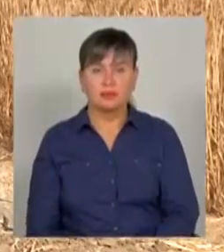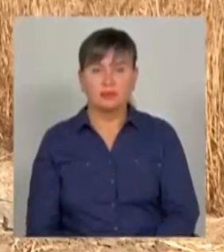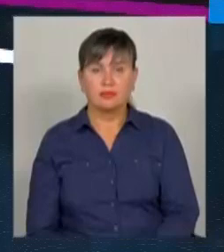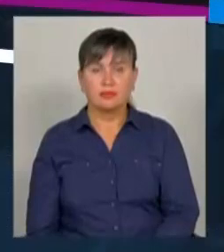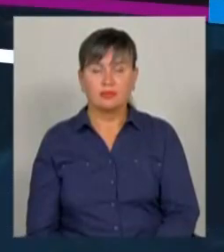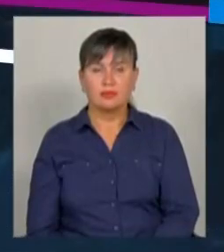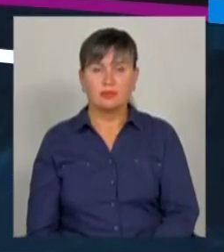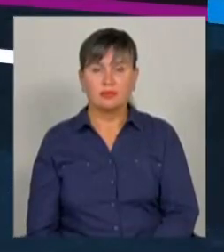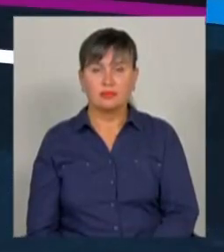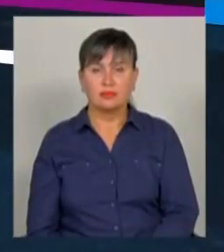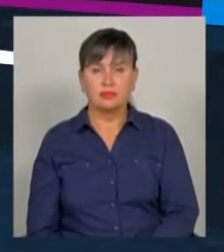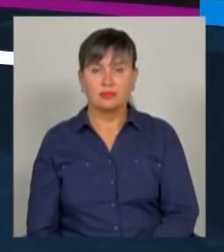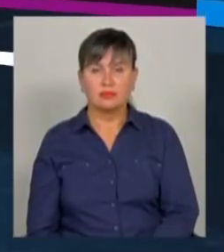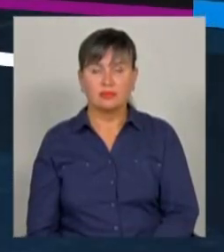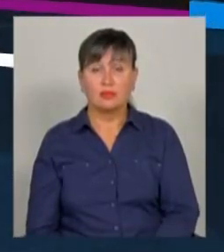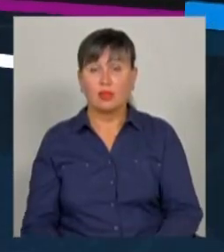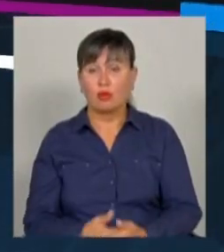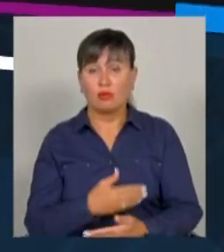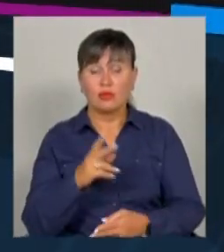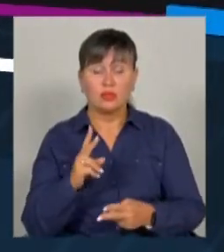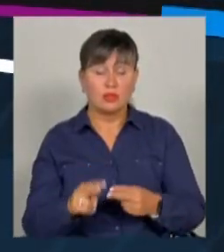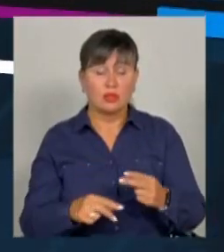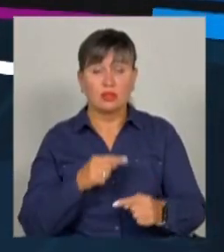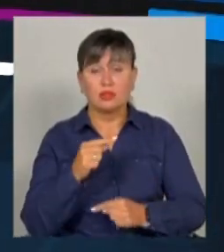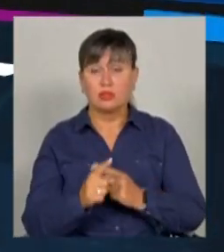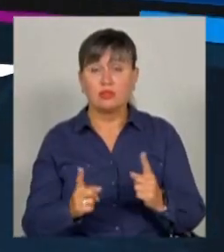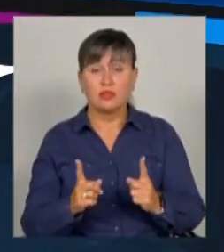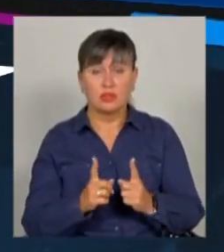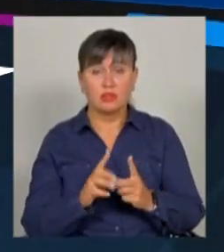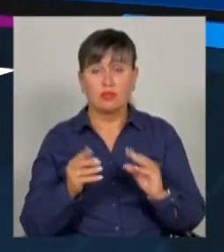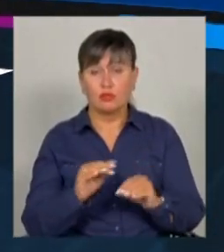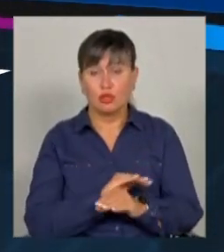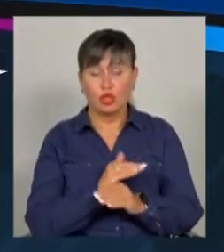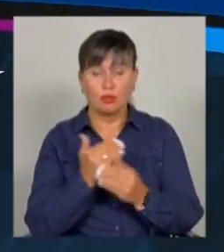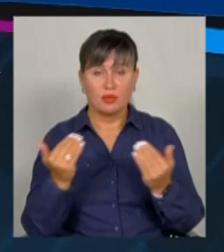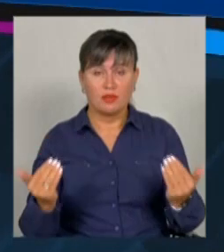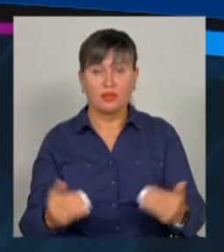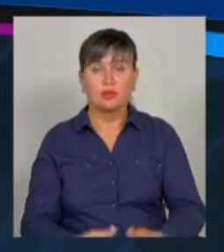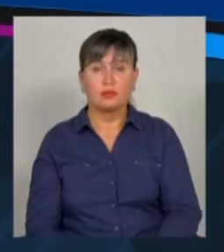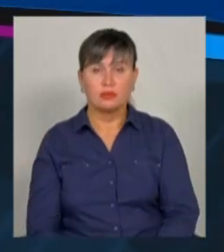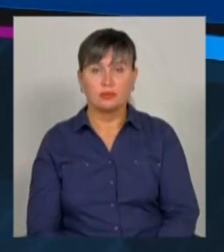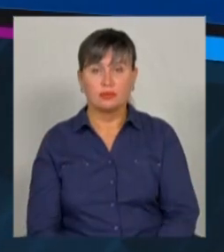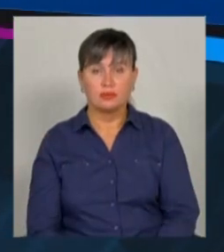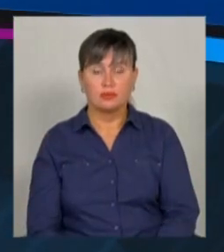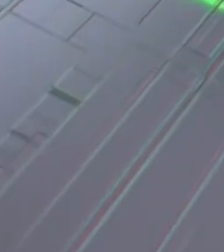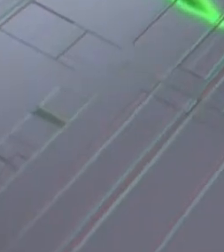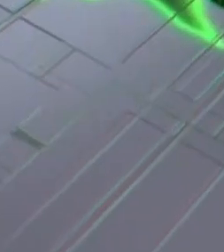Алматы. Это все, о чем мы хотели рассказать вам сегодня. Всего доброго, до встречи в эфире.